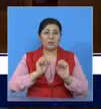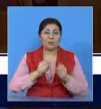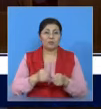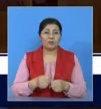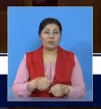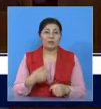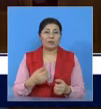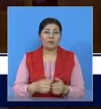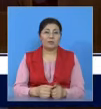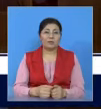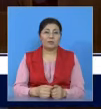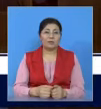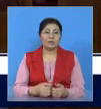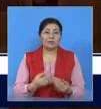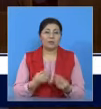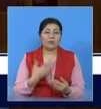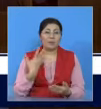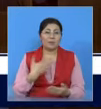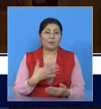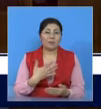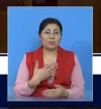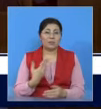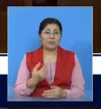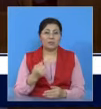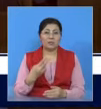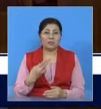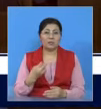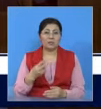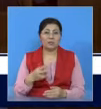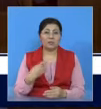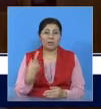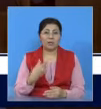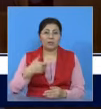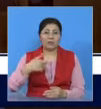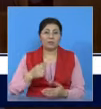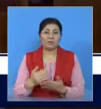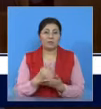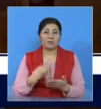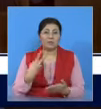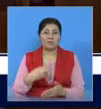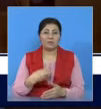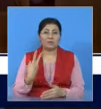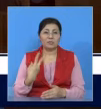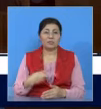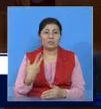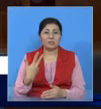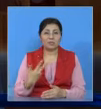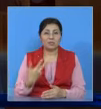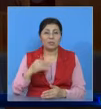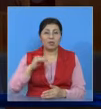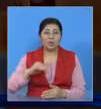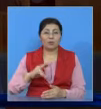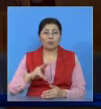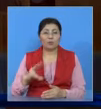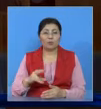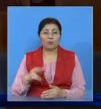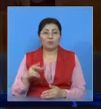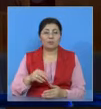культур. При средней урожайности 5,2 центнера с гектара собрано порядка 220 тысяч тонн зерна.